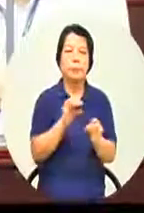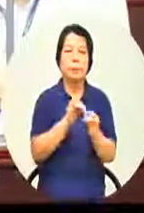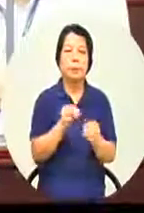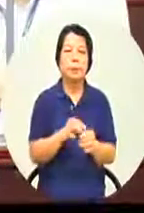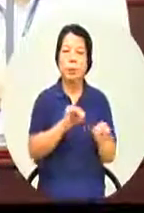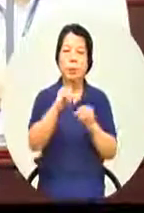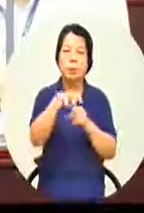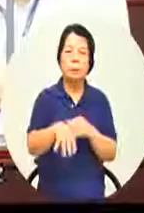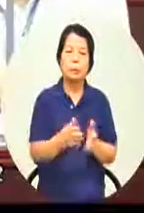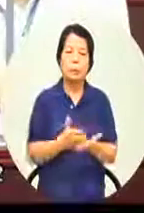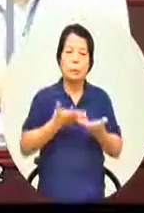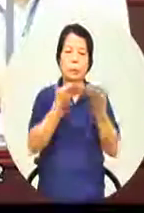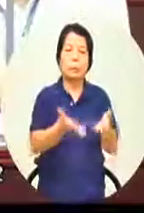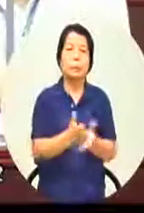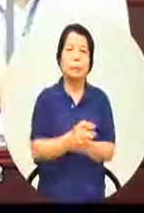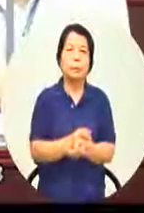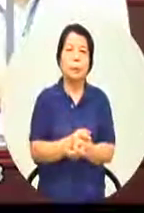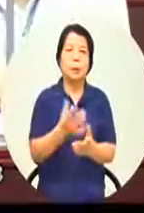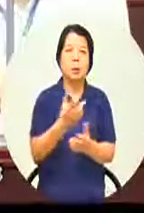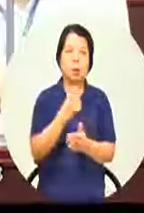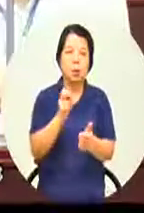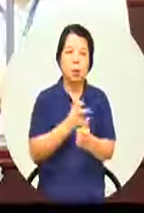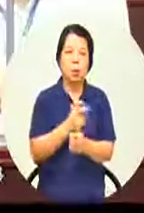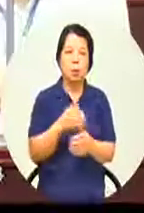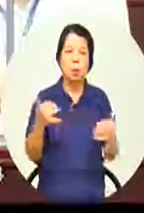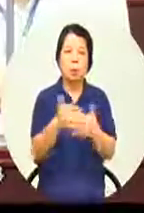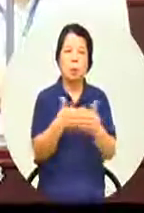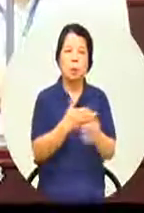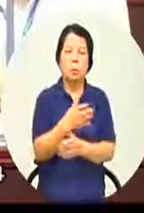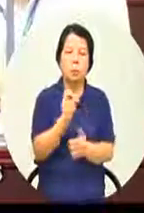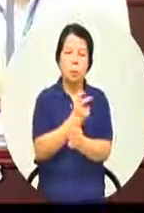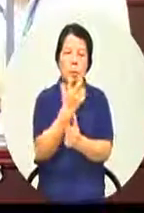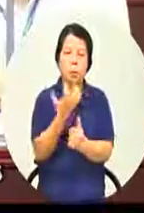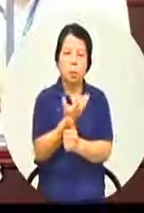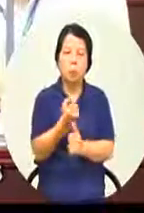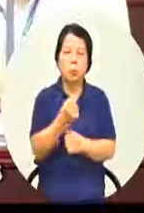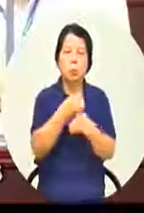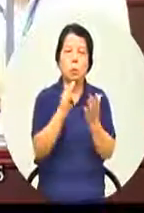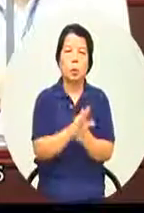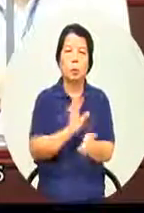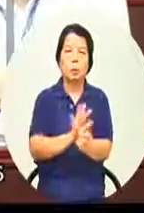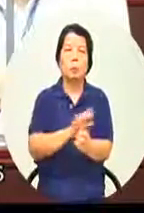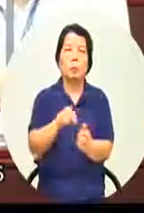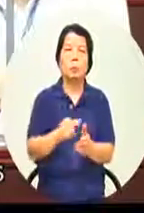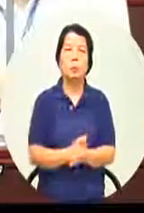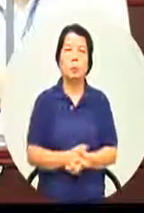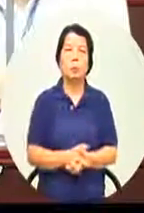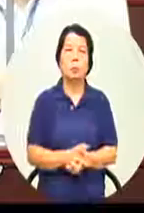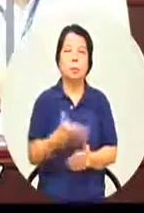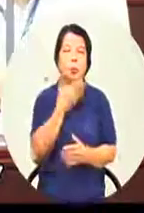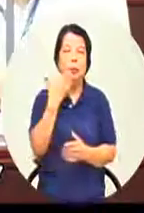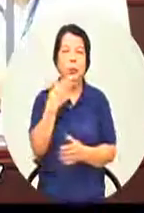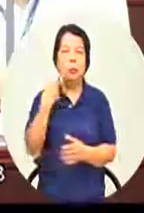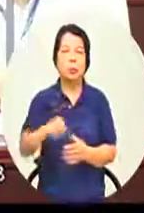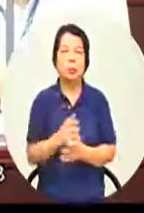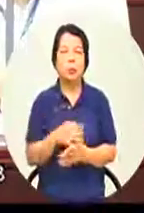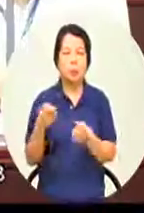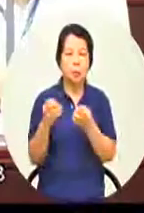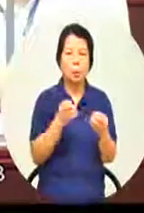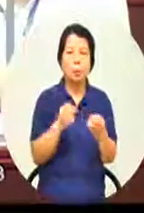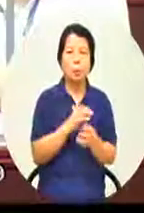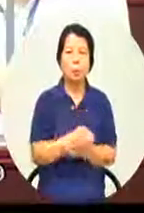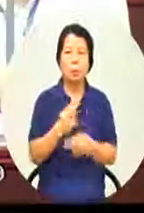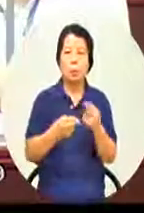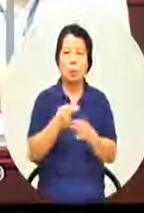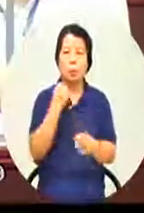去提供这样的一个交通管制的服务哈。那这个部分我想跟议员做这样说明啊，私底下我们再来跟议员讨教，看看怎